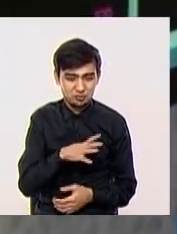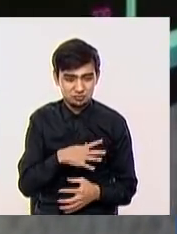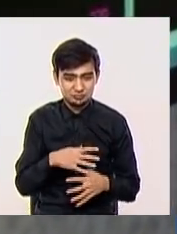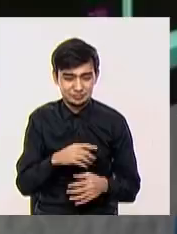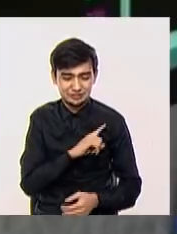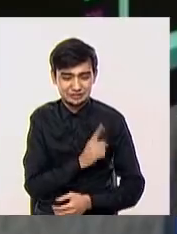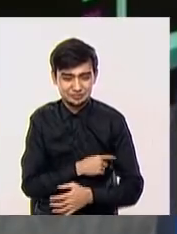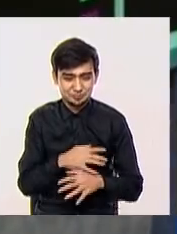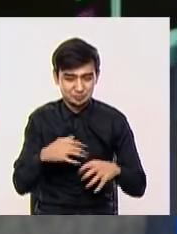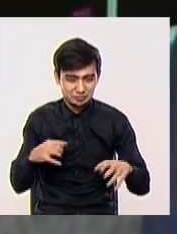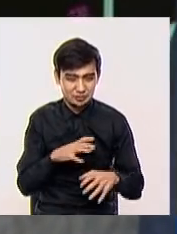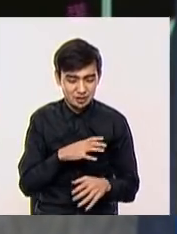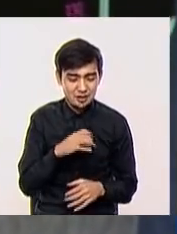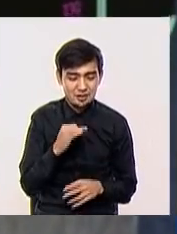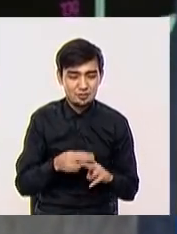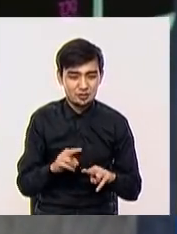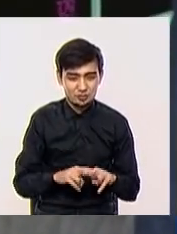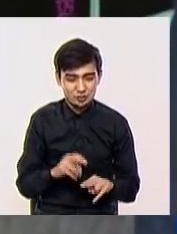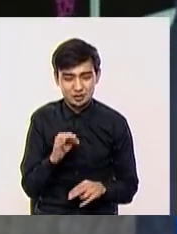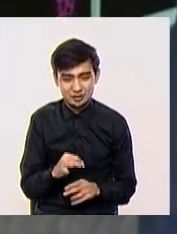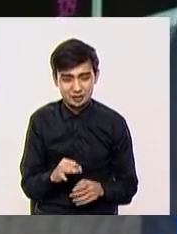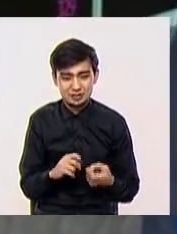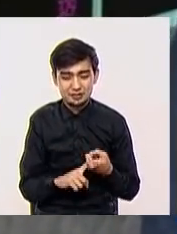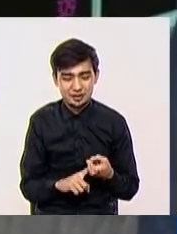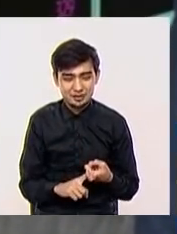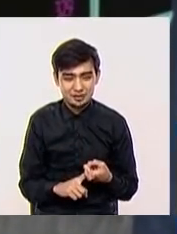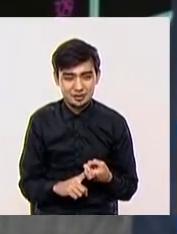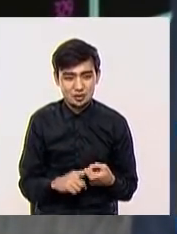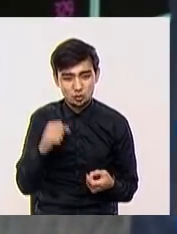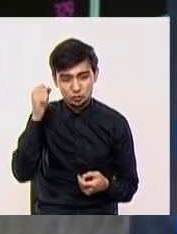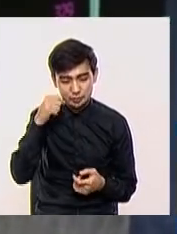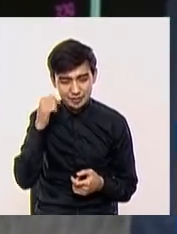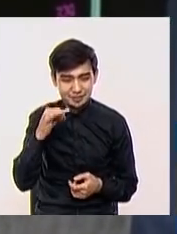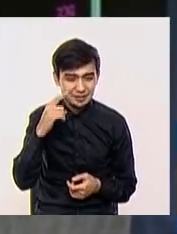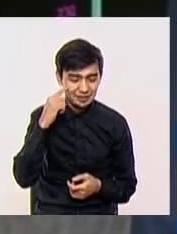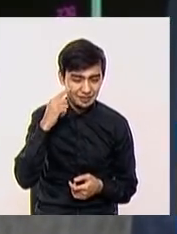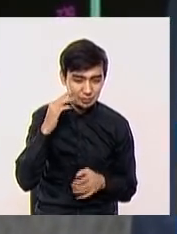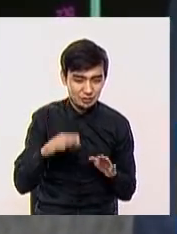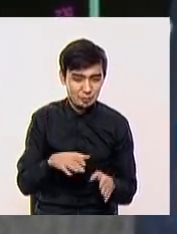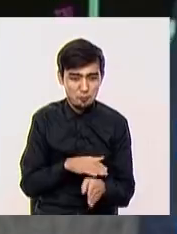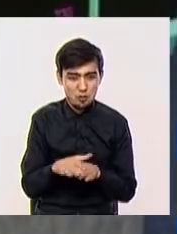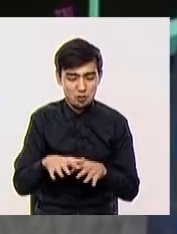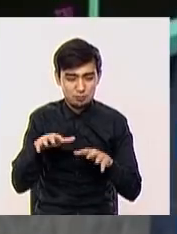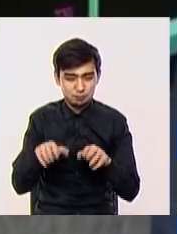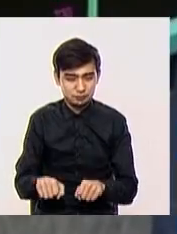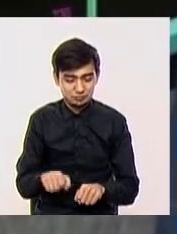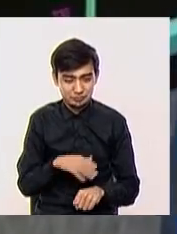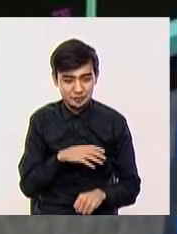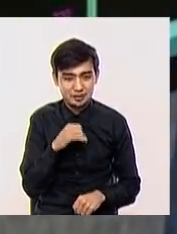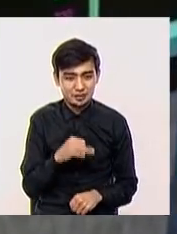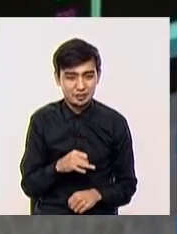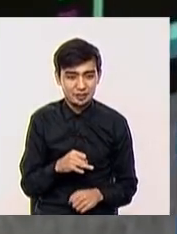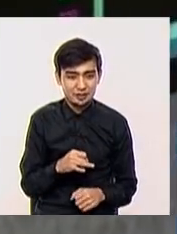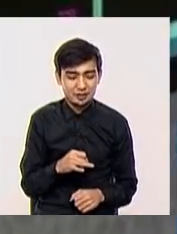перегрузу транзита север-юг. В результате энергосистемы Узбекистана и Кыргызстана полностью погашены.